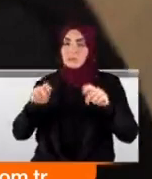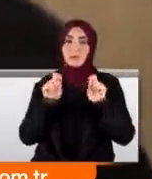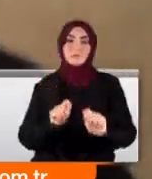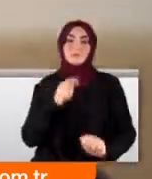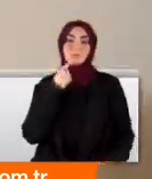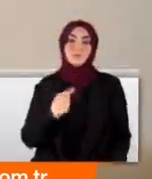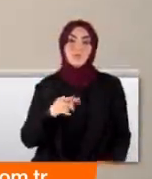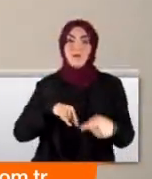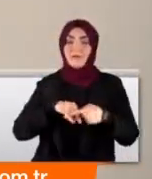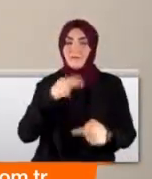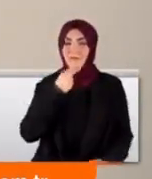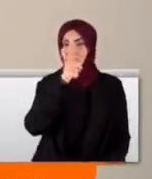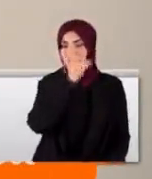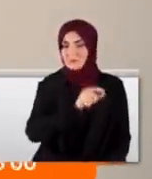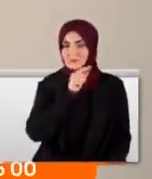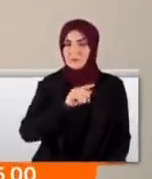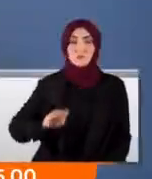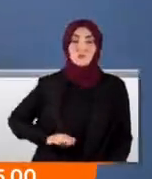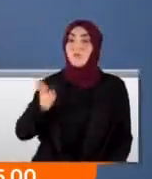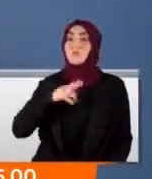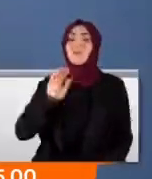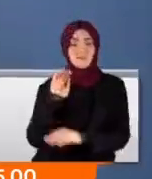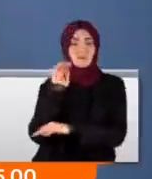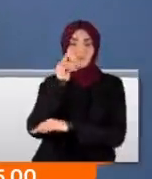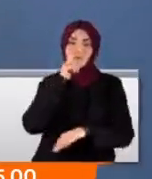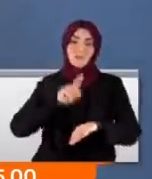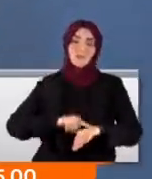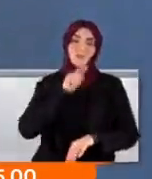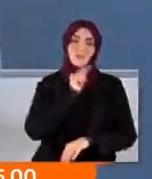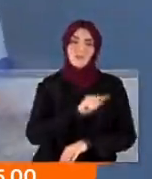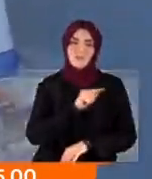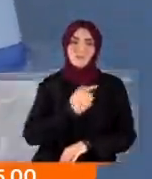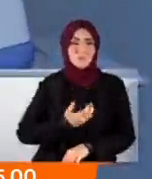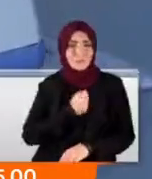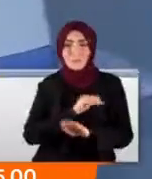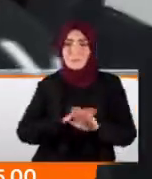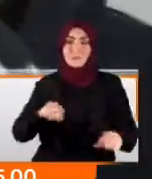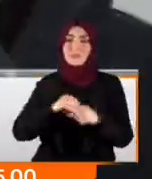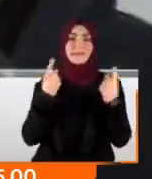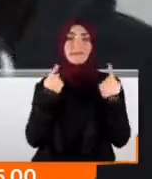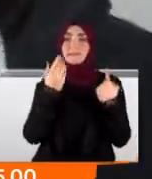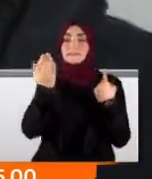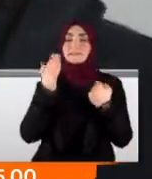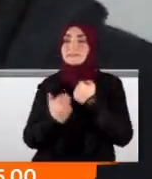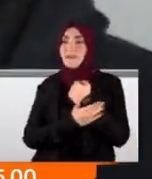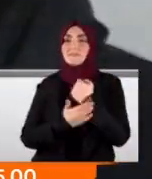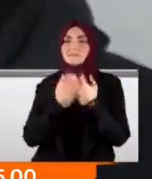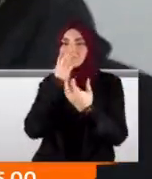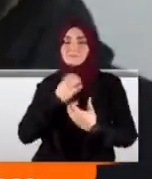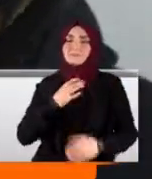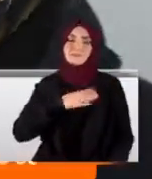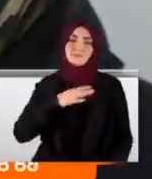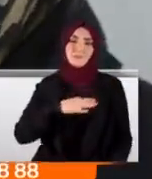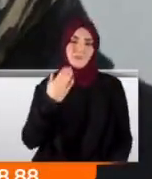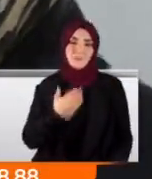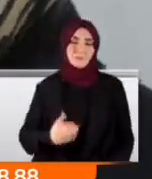Demirci çocuğunun hayatta olduğuna inanıyor ve acılarının dinmesi için yetkililerden yardım bekliyor. Ne olsun bilenler, duyanlar